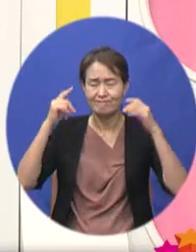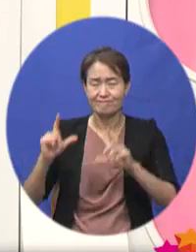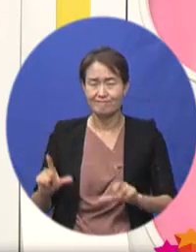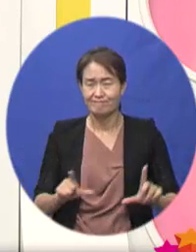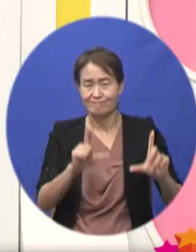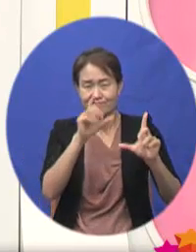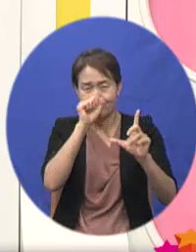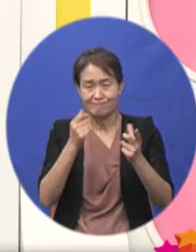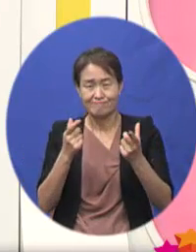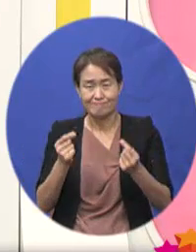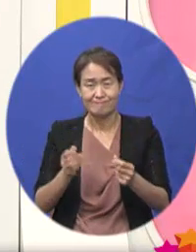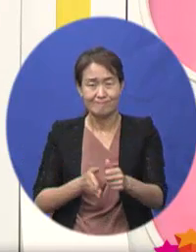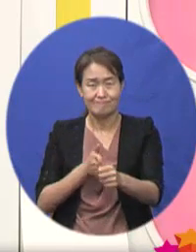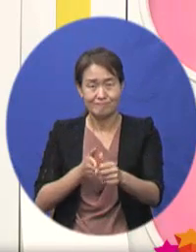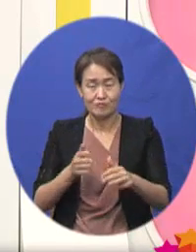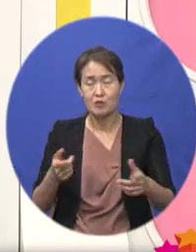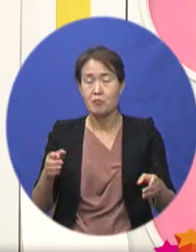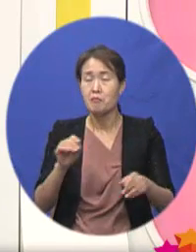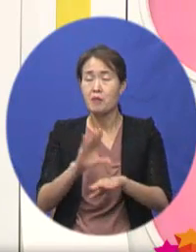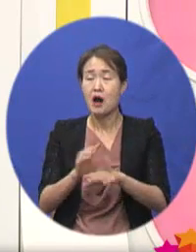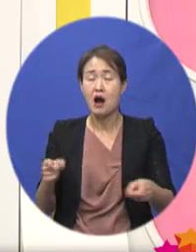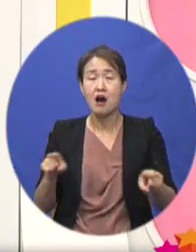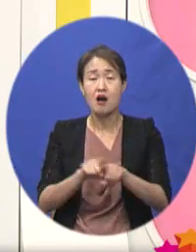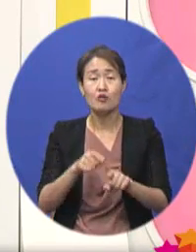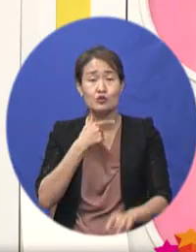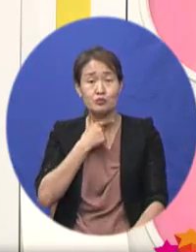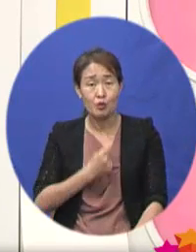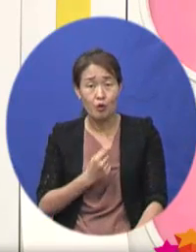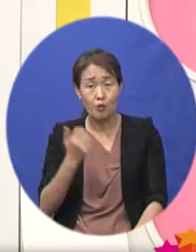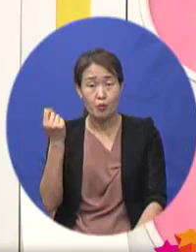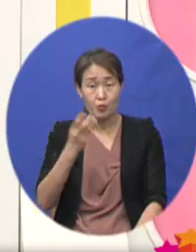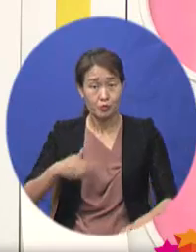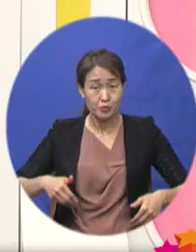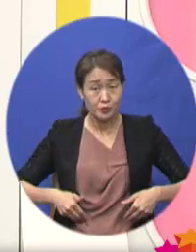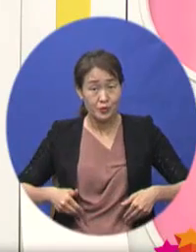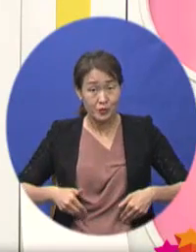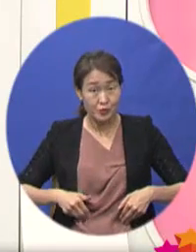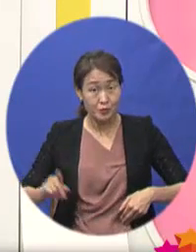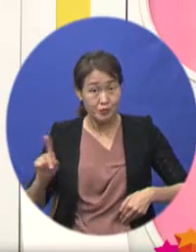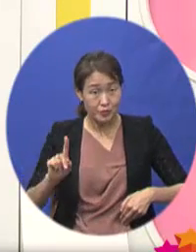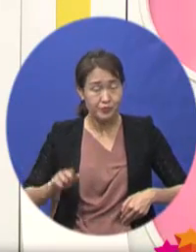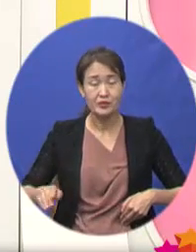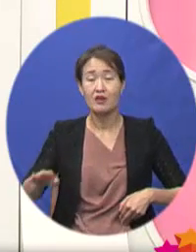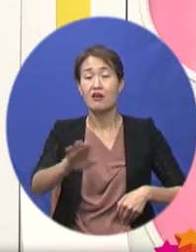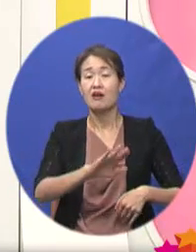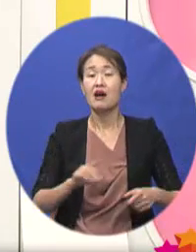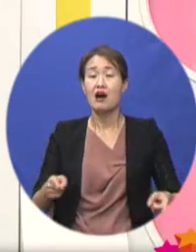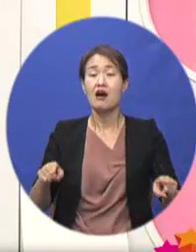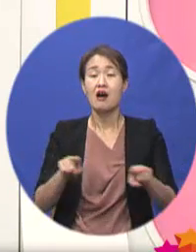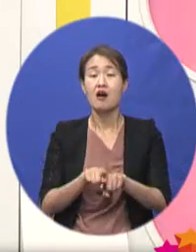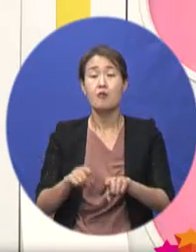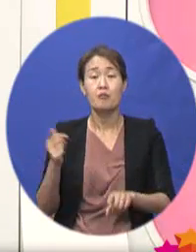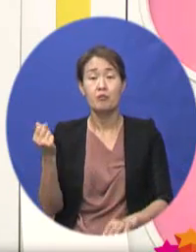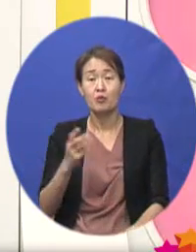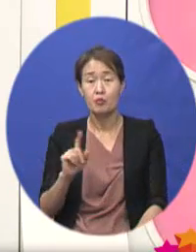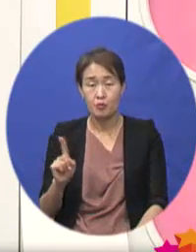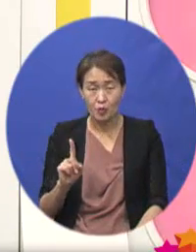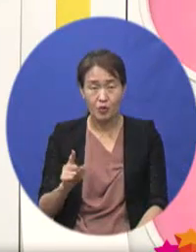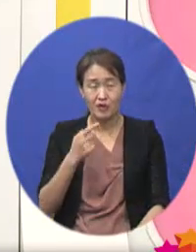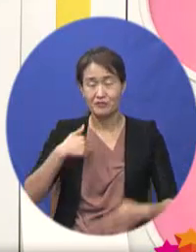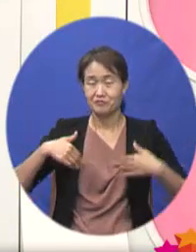좋겠습니다. 자, 이제 방송을 또 함께 하기 위해서는 또 번호를 가르쳐 드려야 되겠죠. 어떤 번호가 있나요? 네, 여러분께서 함께 하실 수 있는 번호, 여러분은